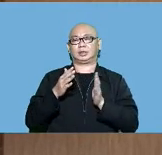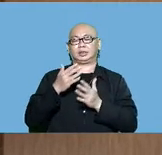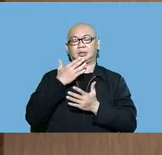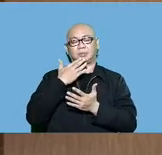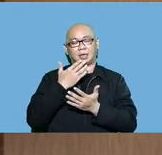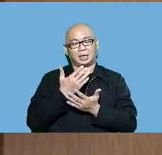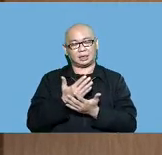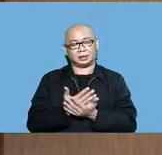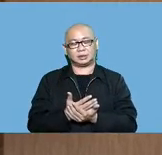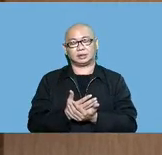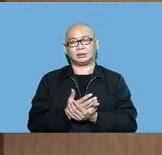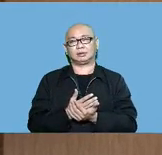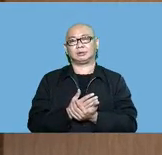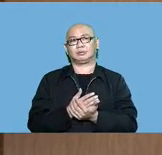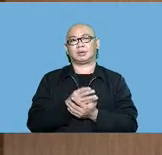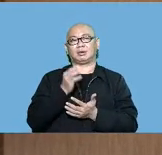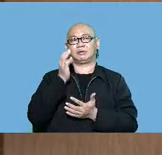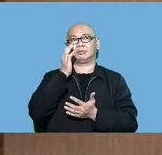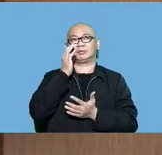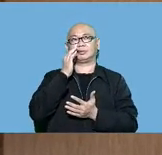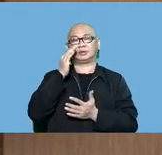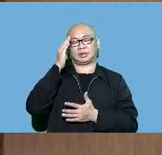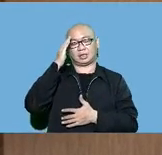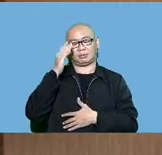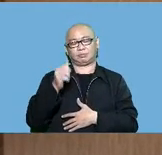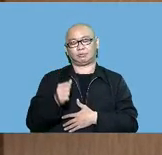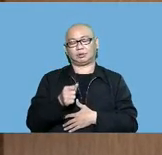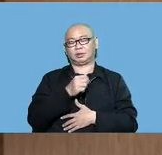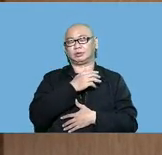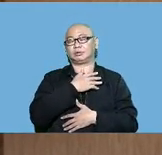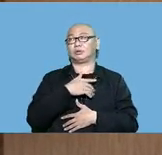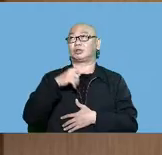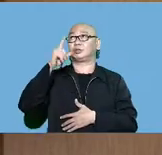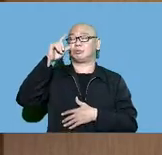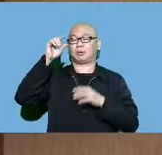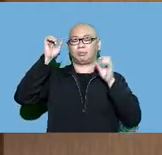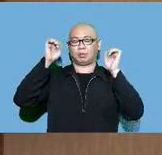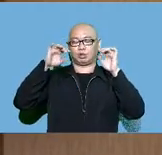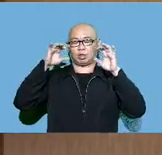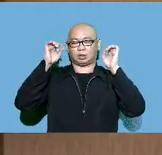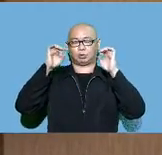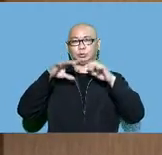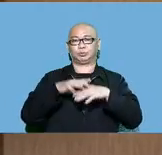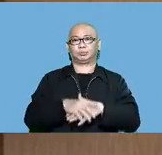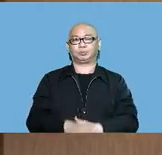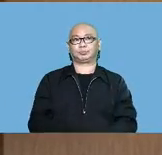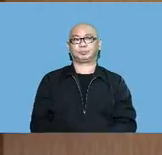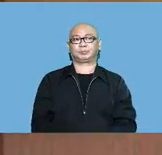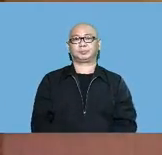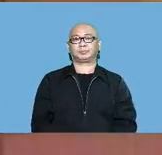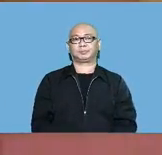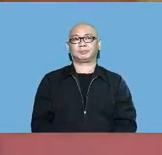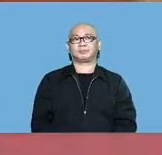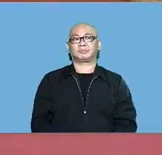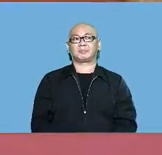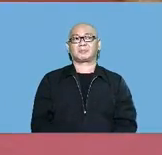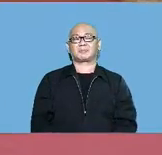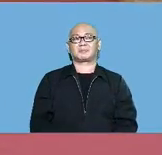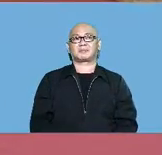terima kasih. Kurang lebihnya mohon maaf. Assalamualaikum warahmatullahi wabarakatuh.